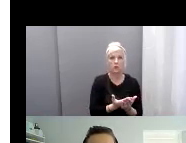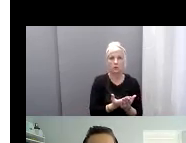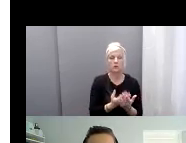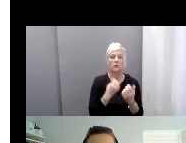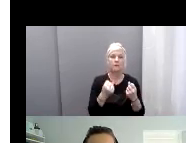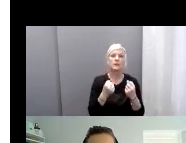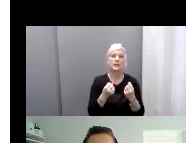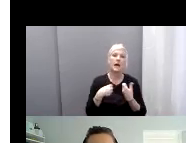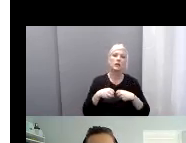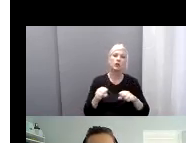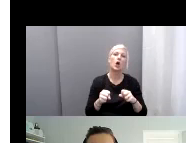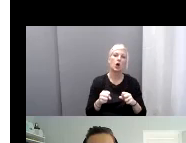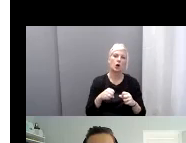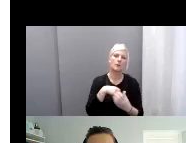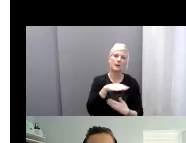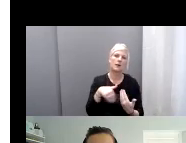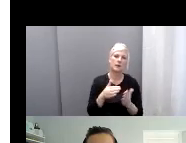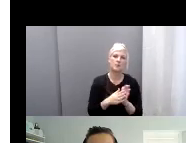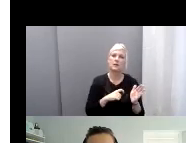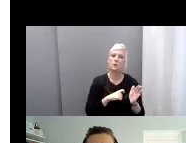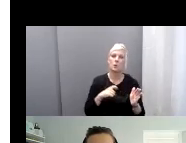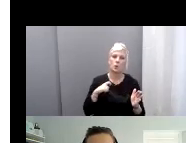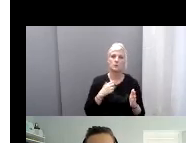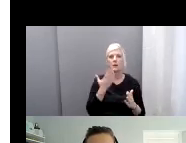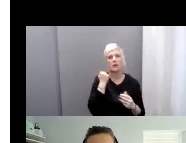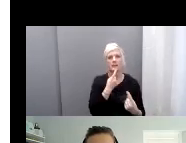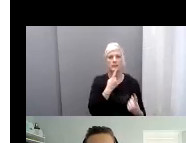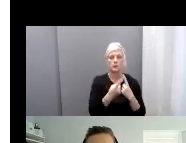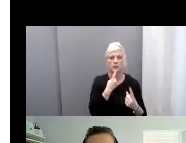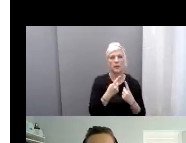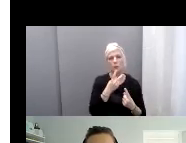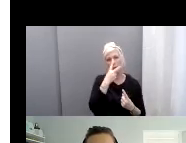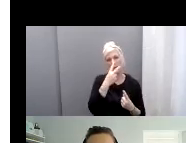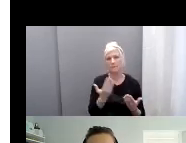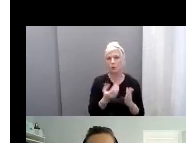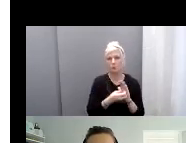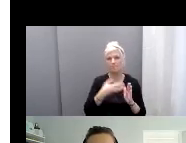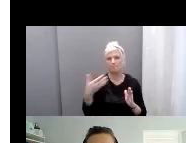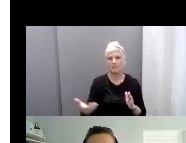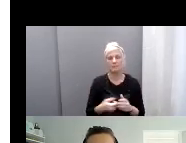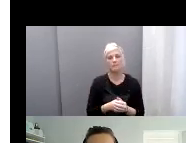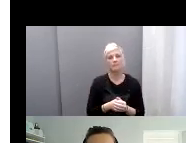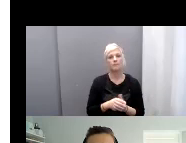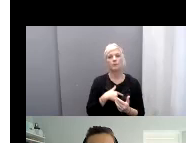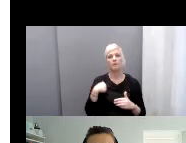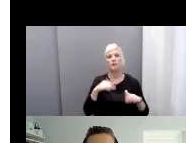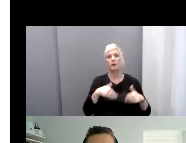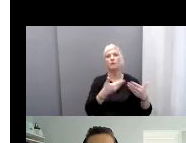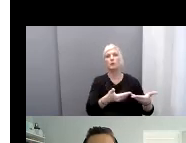viktig aktör som man kan prata med och diskutera vidare. Vi har ju bjudit in